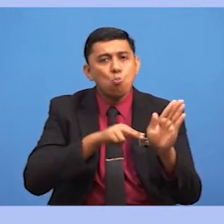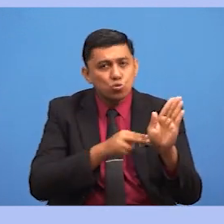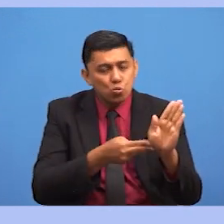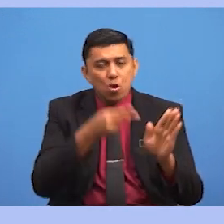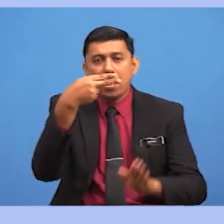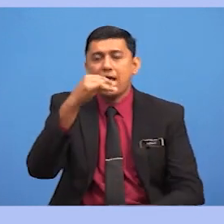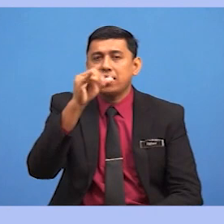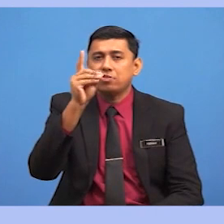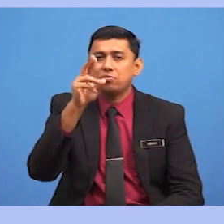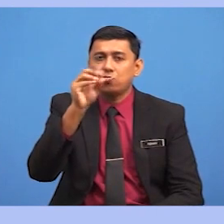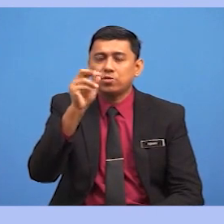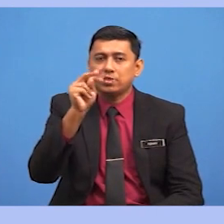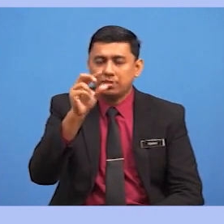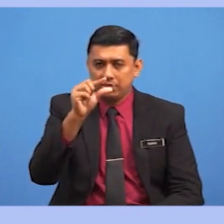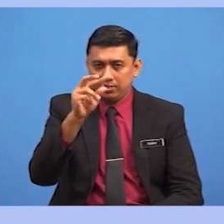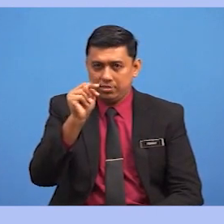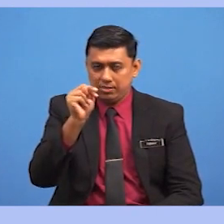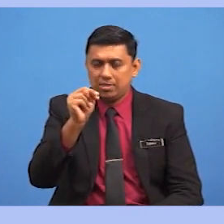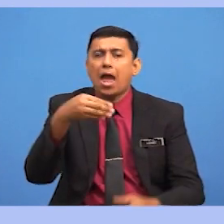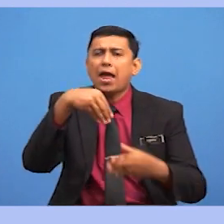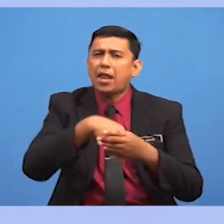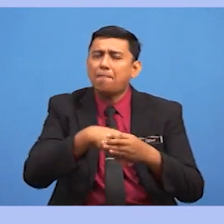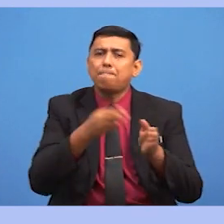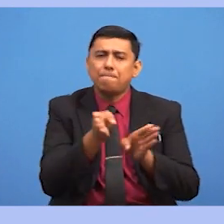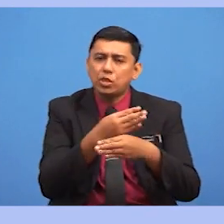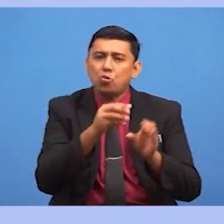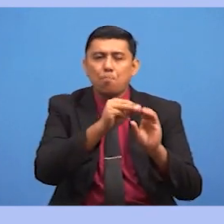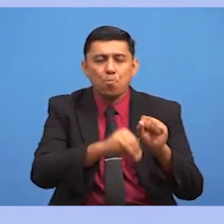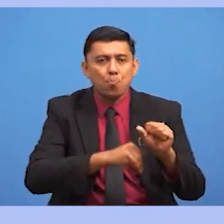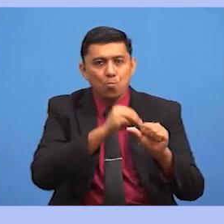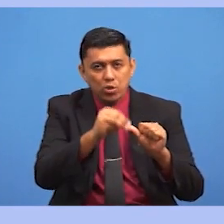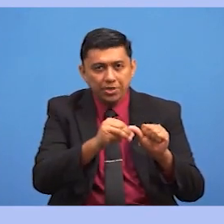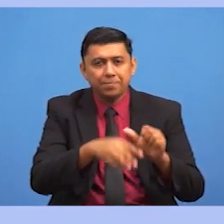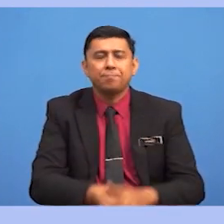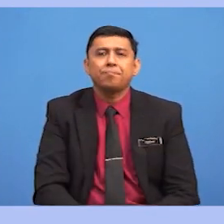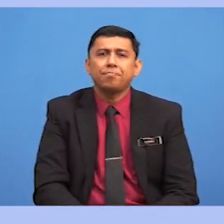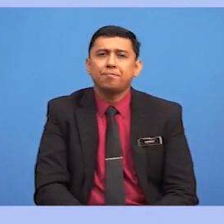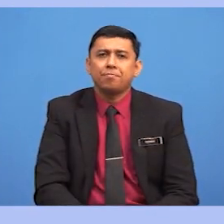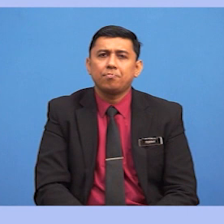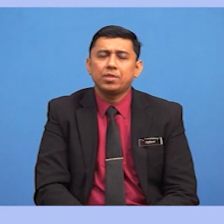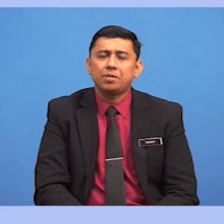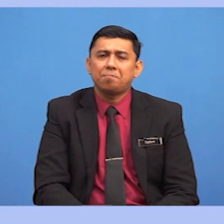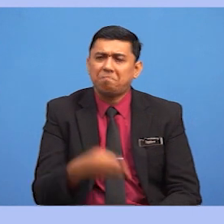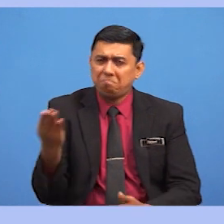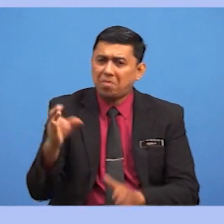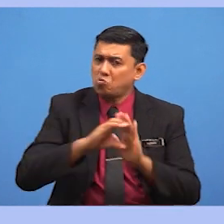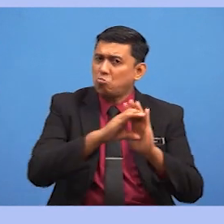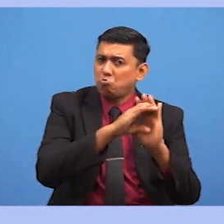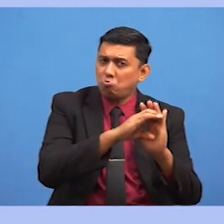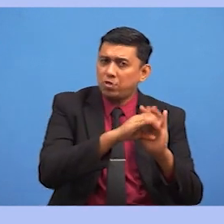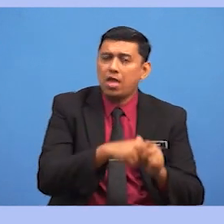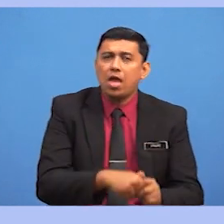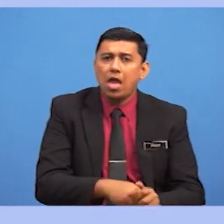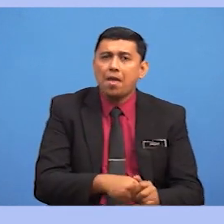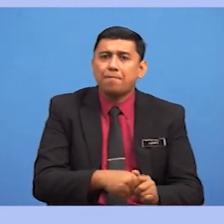molekul. Lihat pula contoh unsur magnesium. Pita magnesium adalah terdiri daripada atom